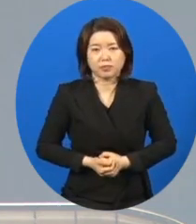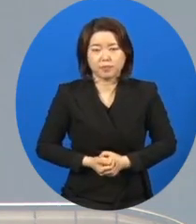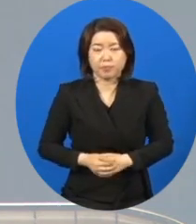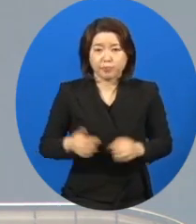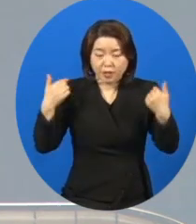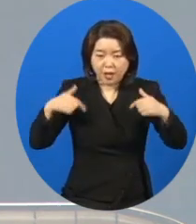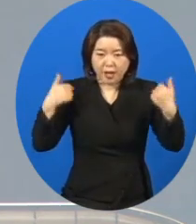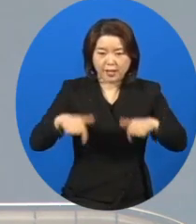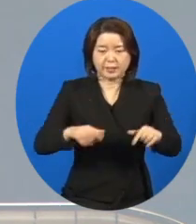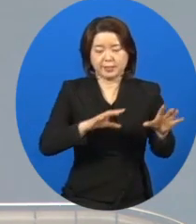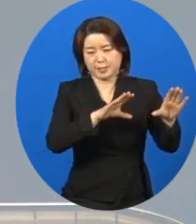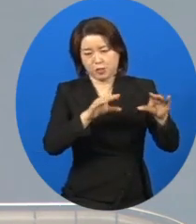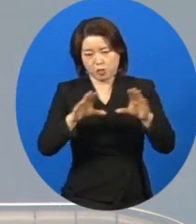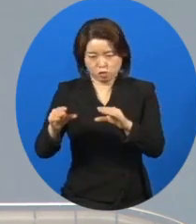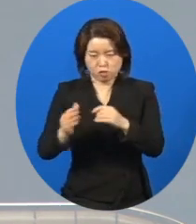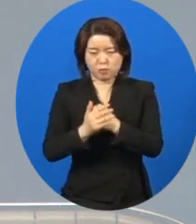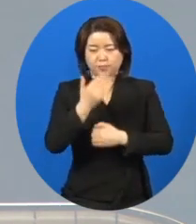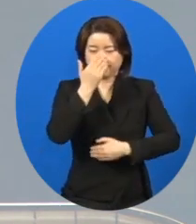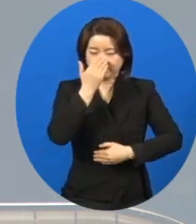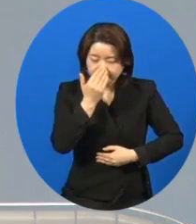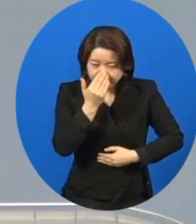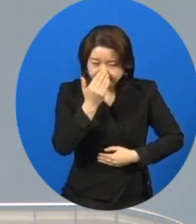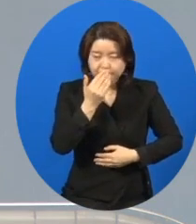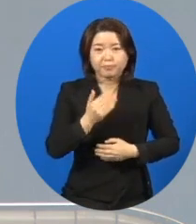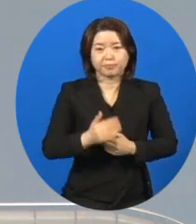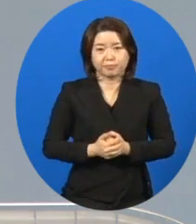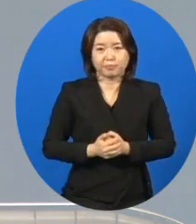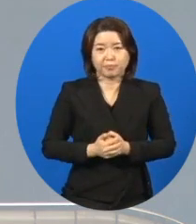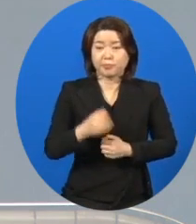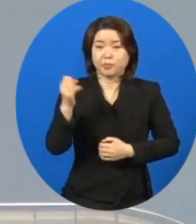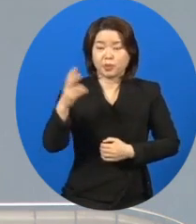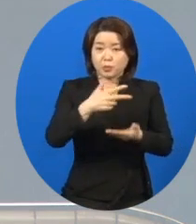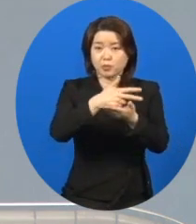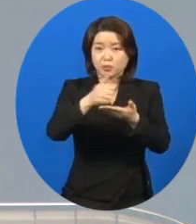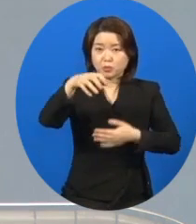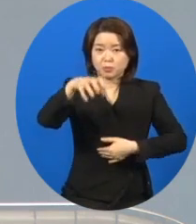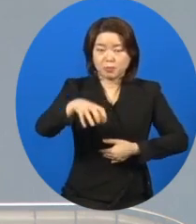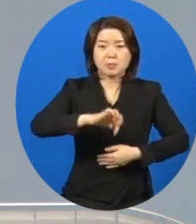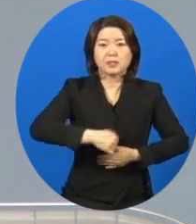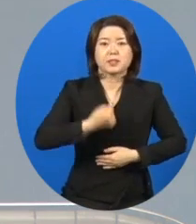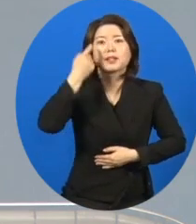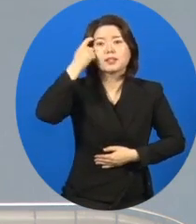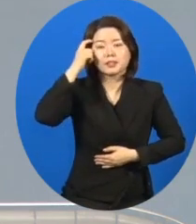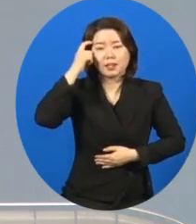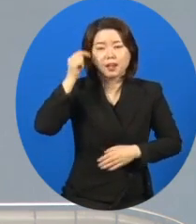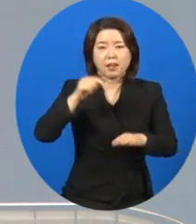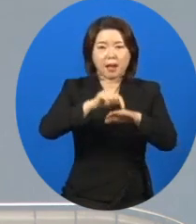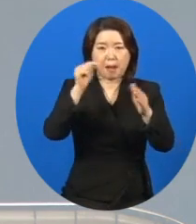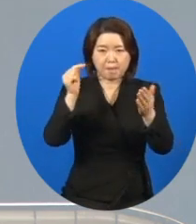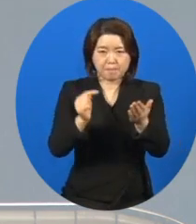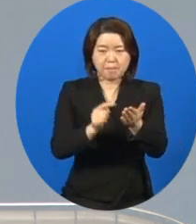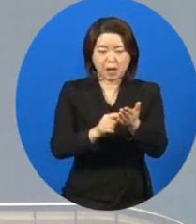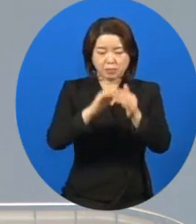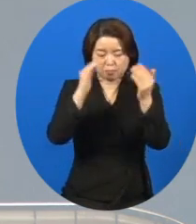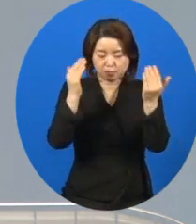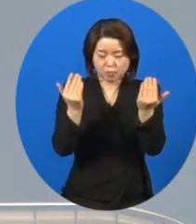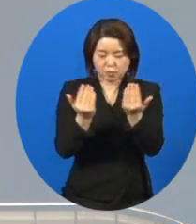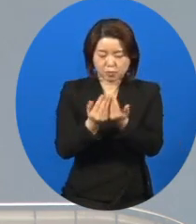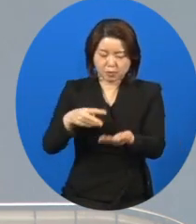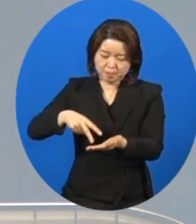항상 온유하고 겸손하고 주님 앞에 자기 생각과 마음을